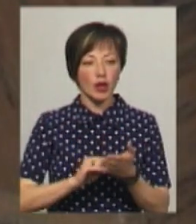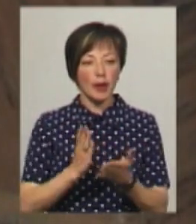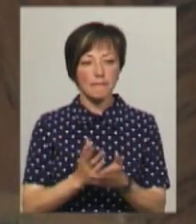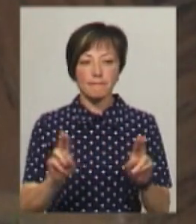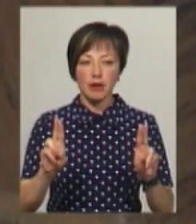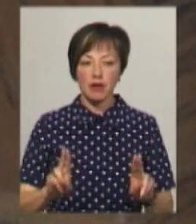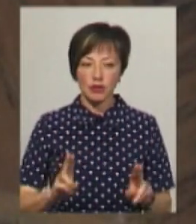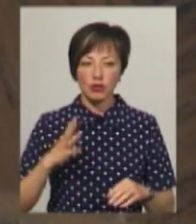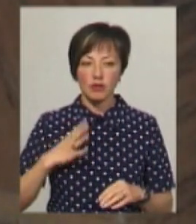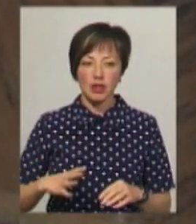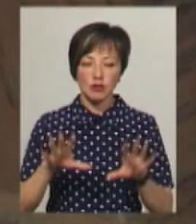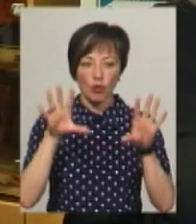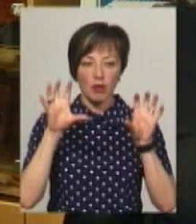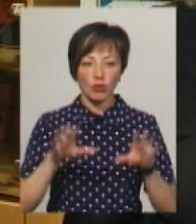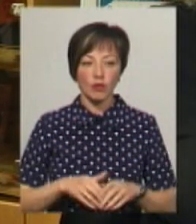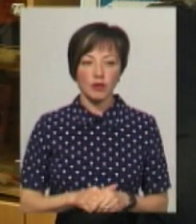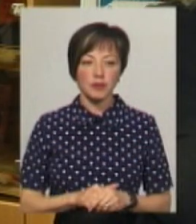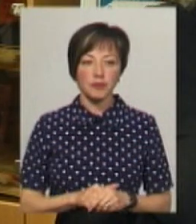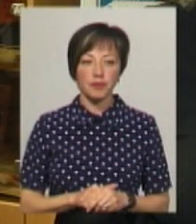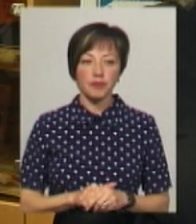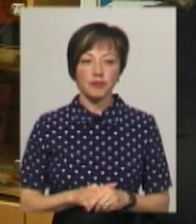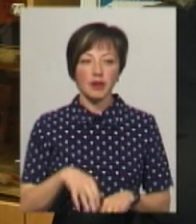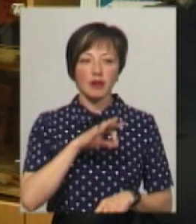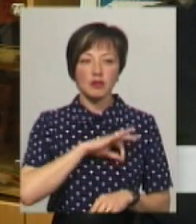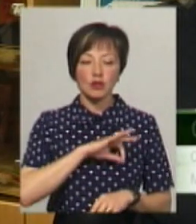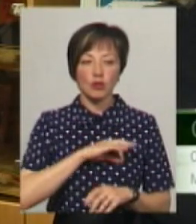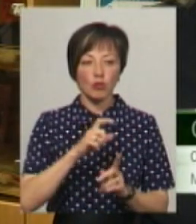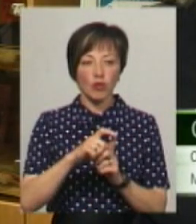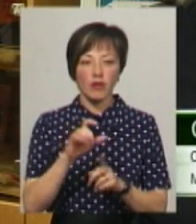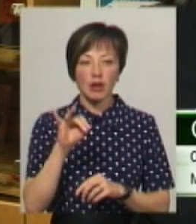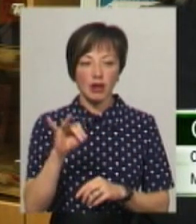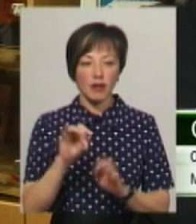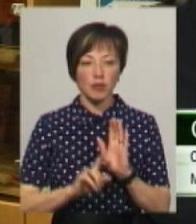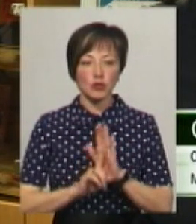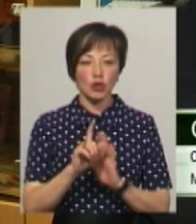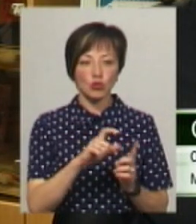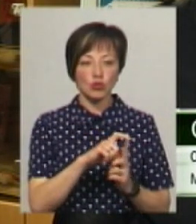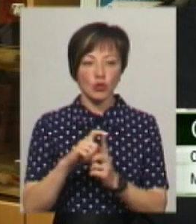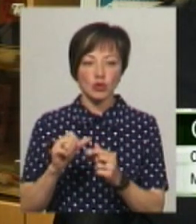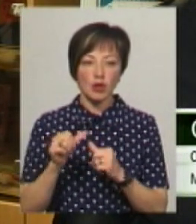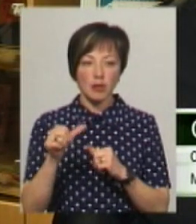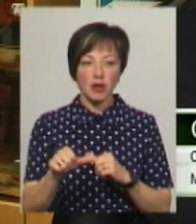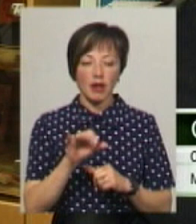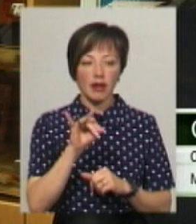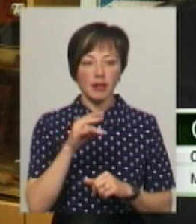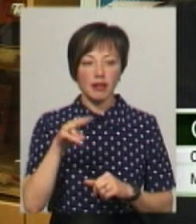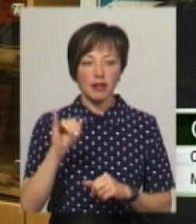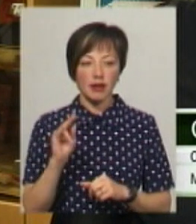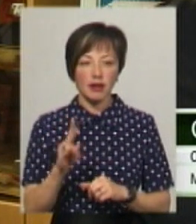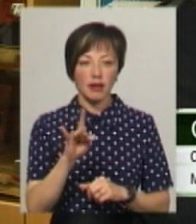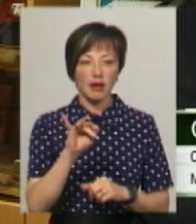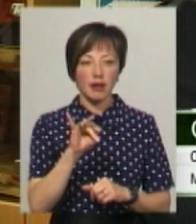правила, які доведеться опановувати. Вживання букви «е» на початку слова, зокрема там «ендик»,